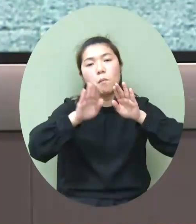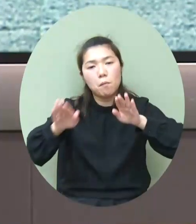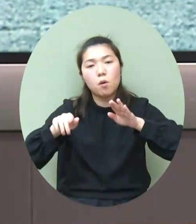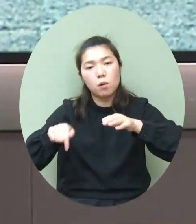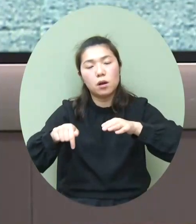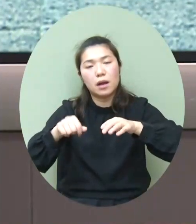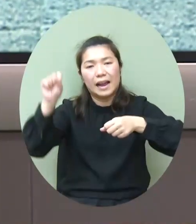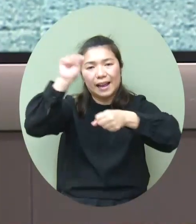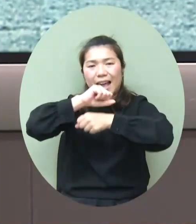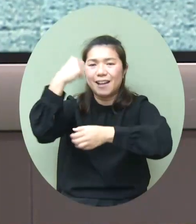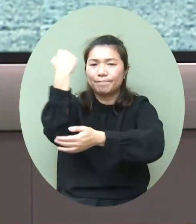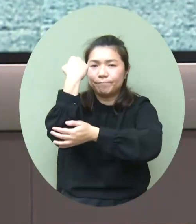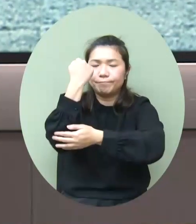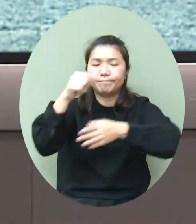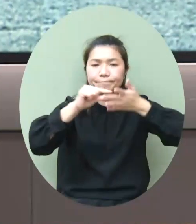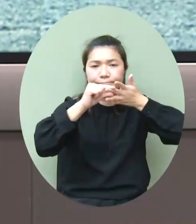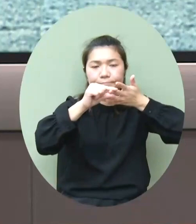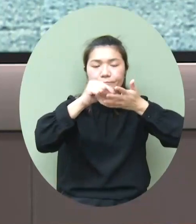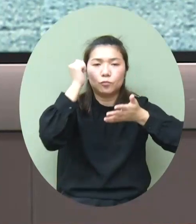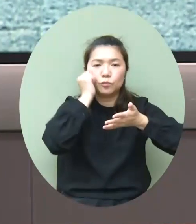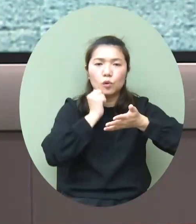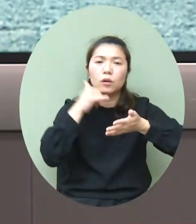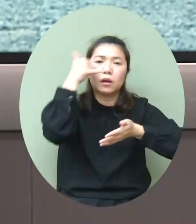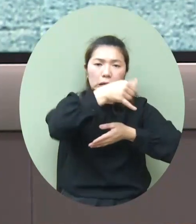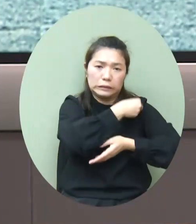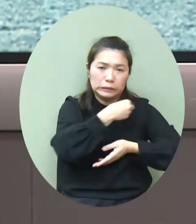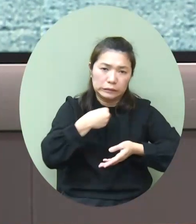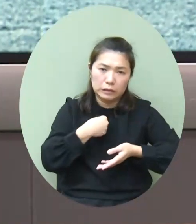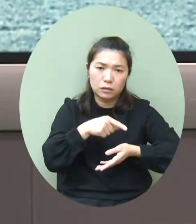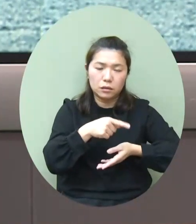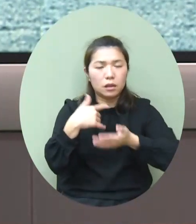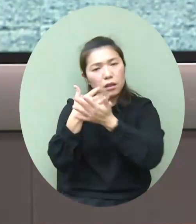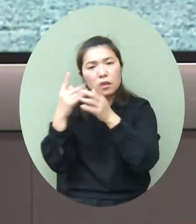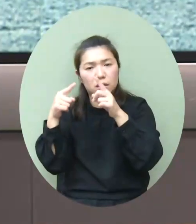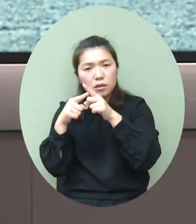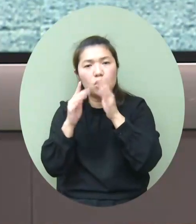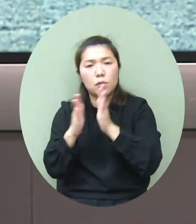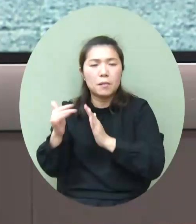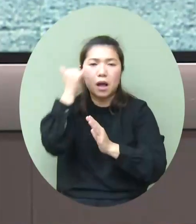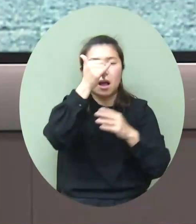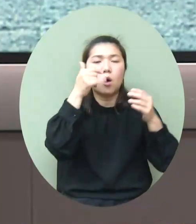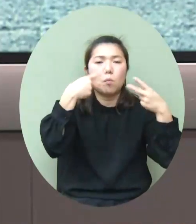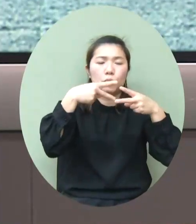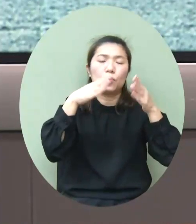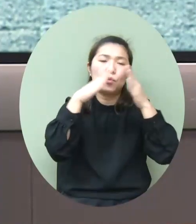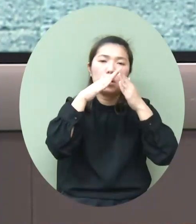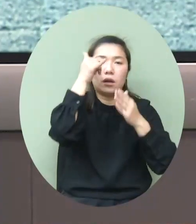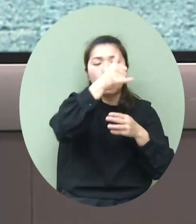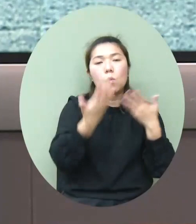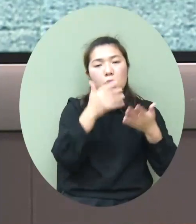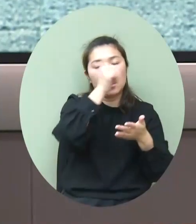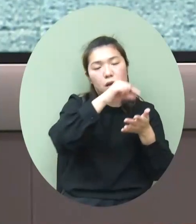务加强院舍的到诊医生还有其他的